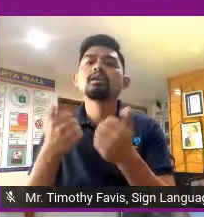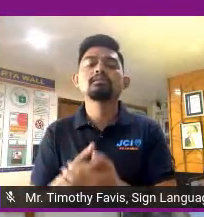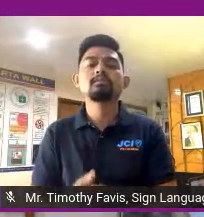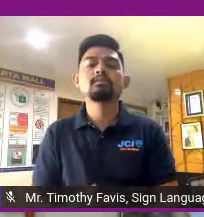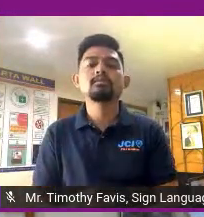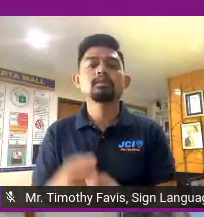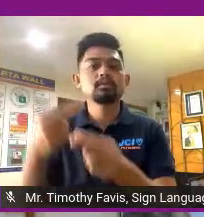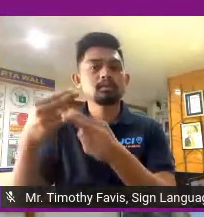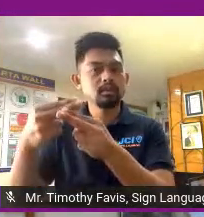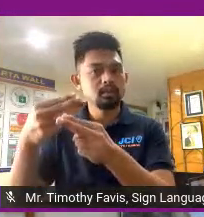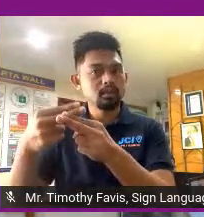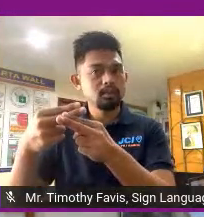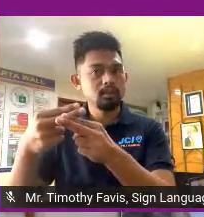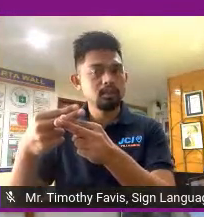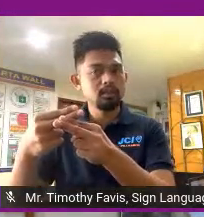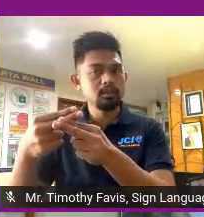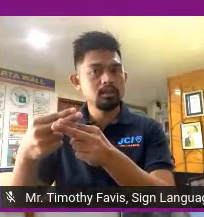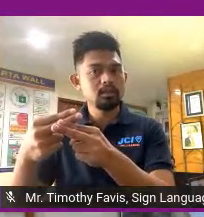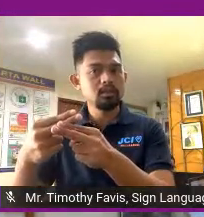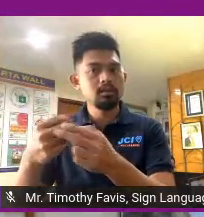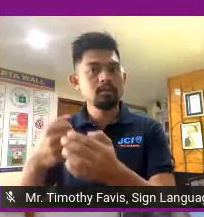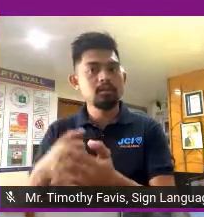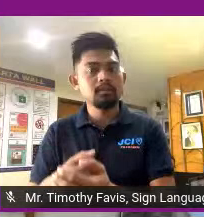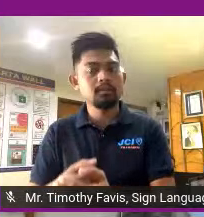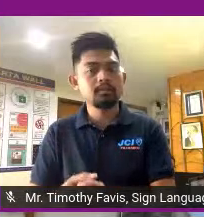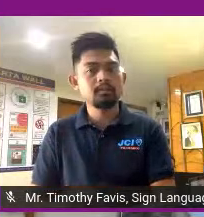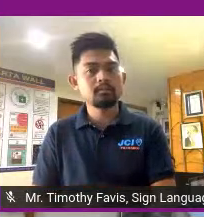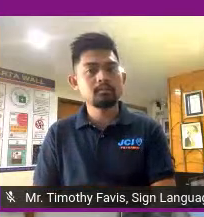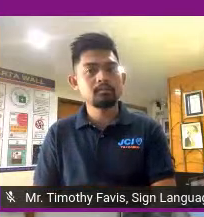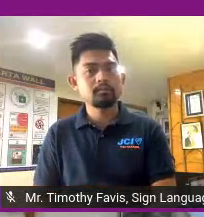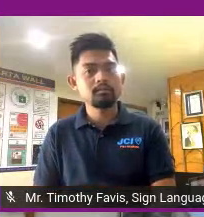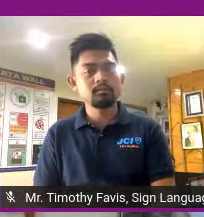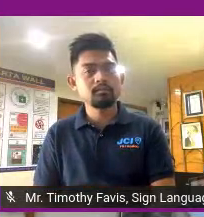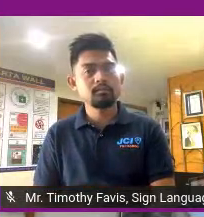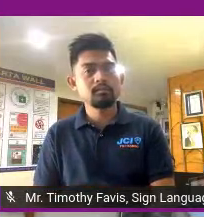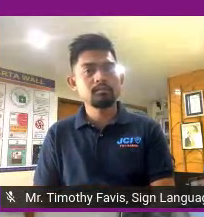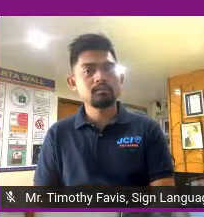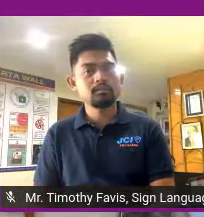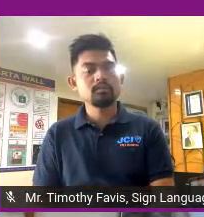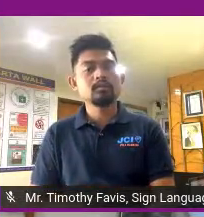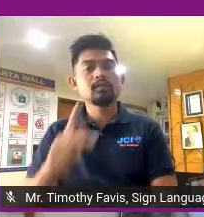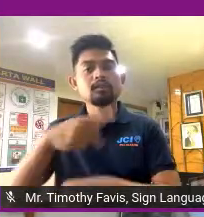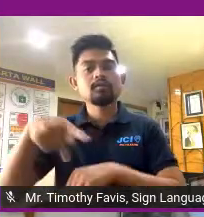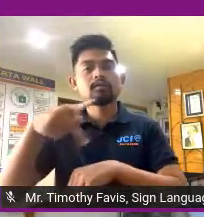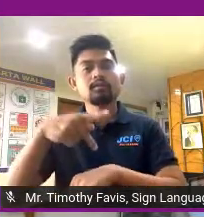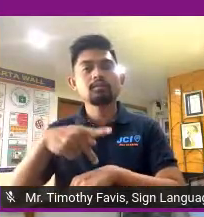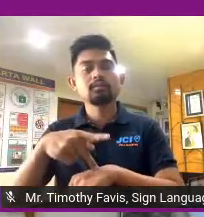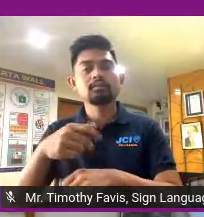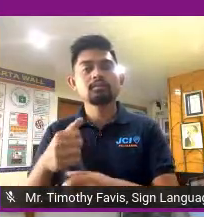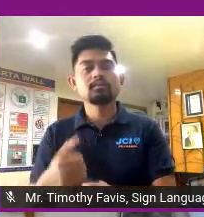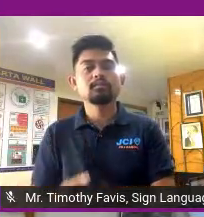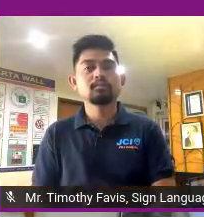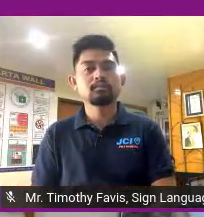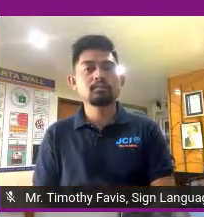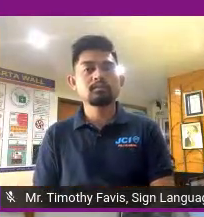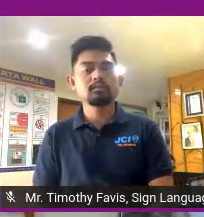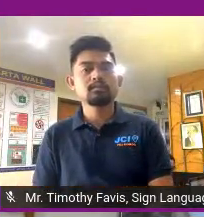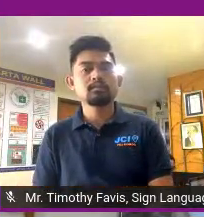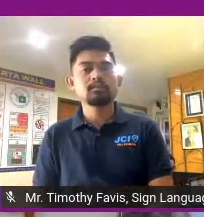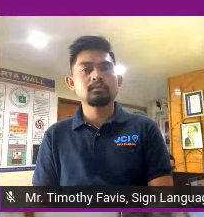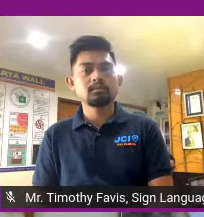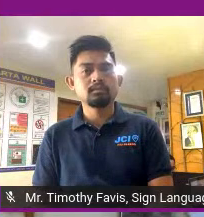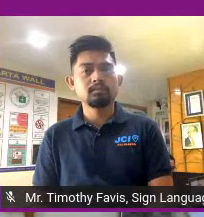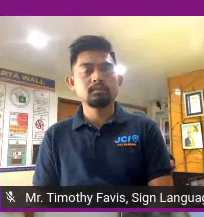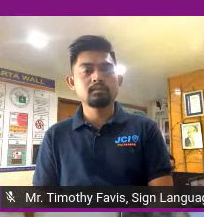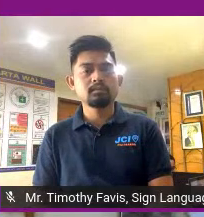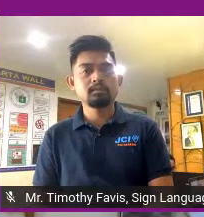name of the commission is Philippine Commission on Women? It should be Philippine Commission on Gender or Sex